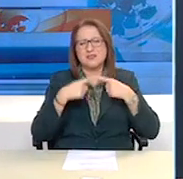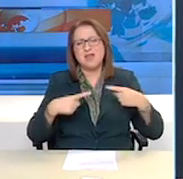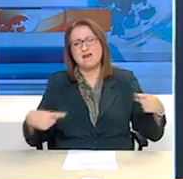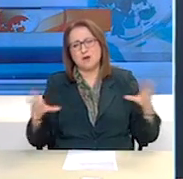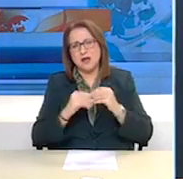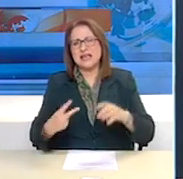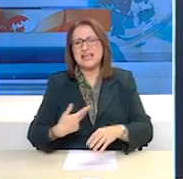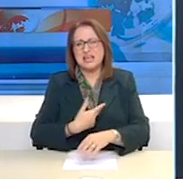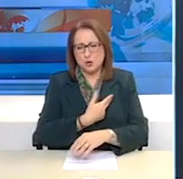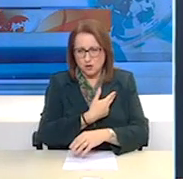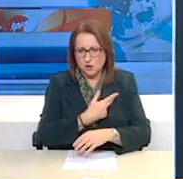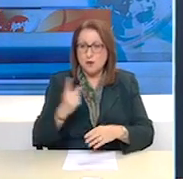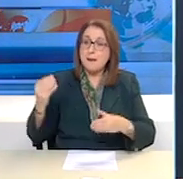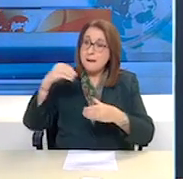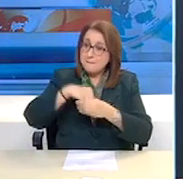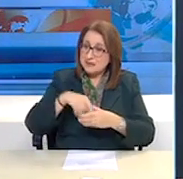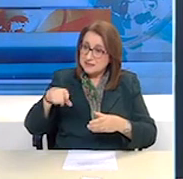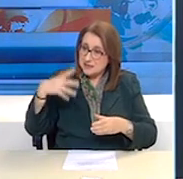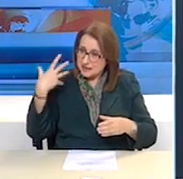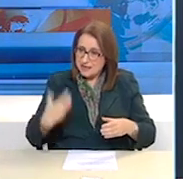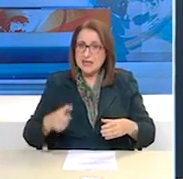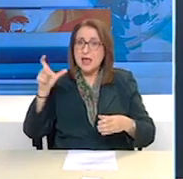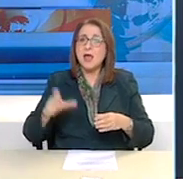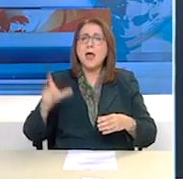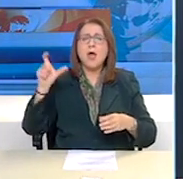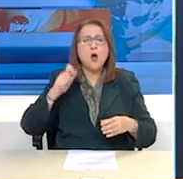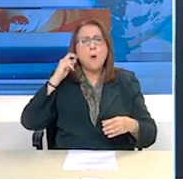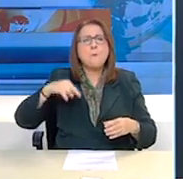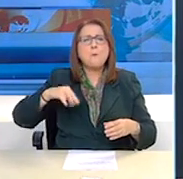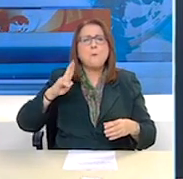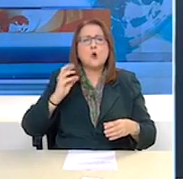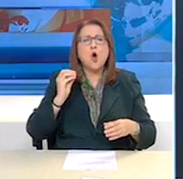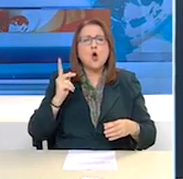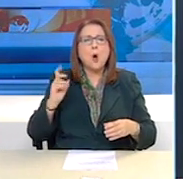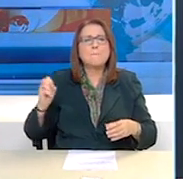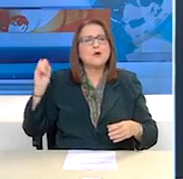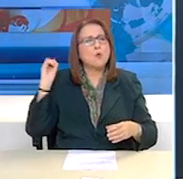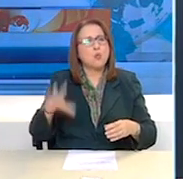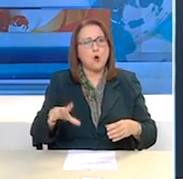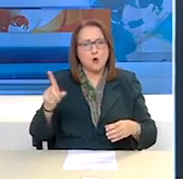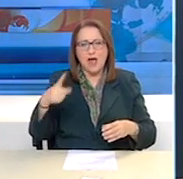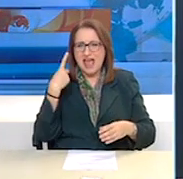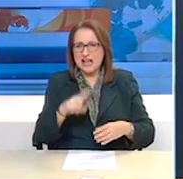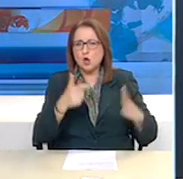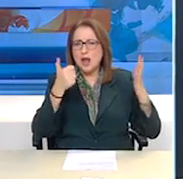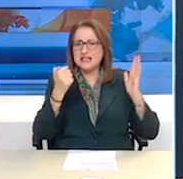φορτίο περιλαμβανόταν επίσης μέρος της δωρεάς του εφοπλιστή κ. Προκοπίου, αποτελούμενο από 160.000 ειδικές στολές Tyvek, ενώ